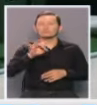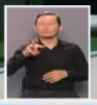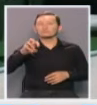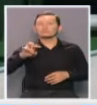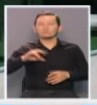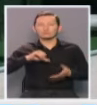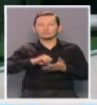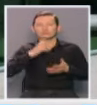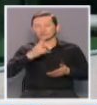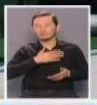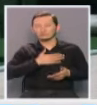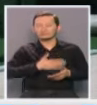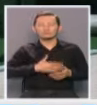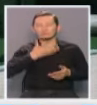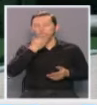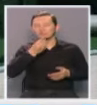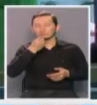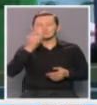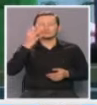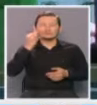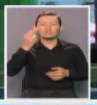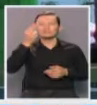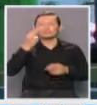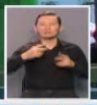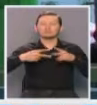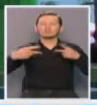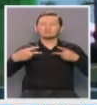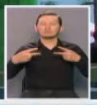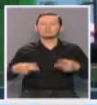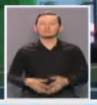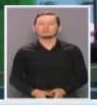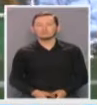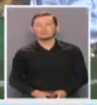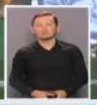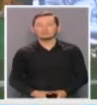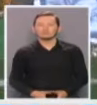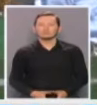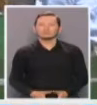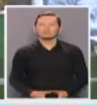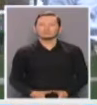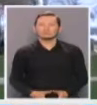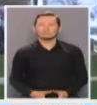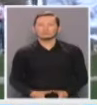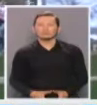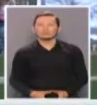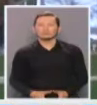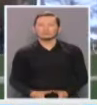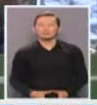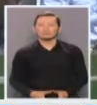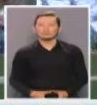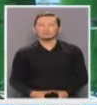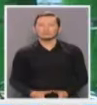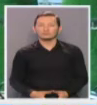Бердгалиев не скрывал, что комплекс построен в соответствии со всеми требованиями. Ничем не уступает аквапаркам главных городов